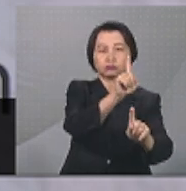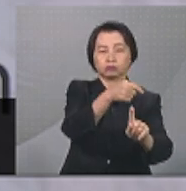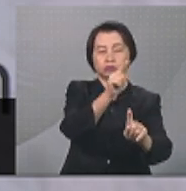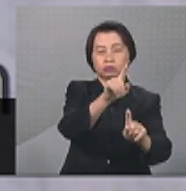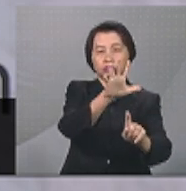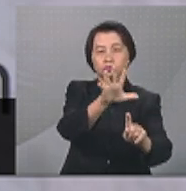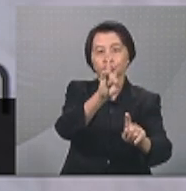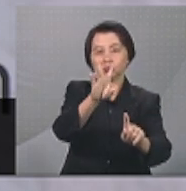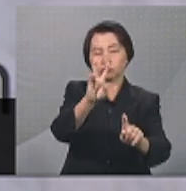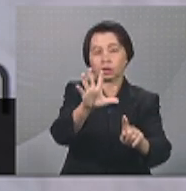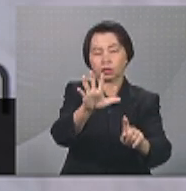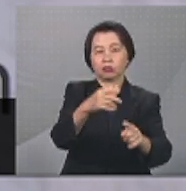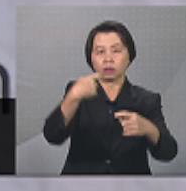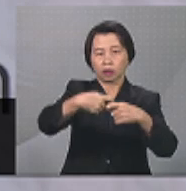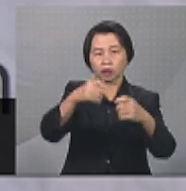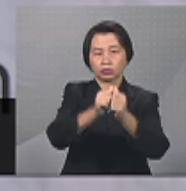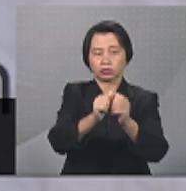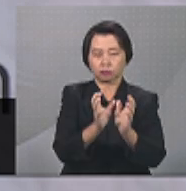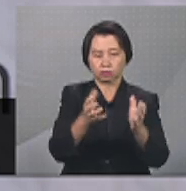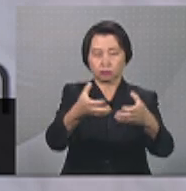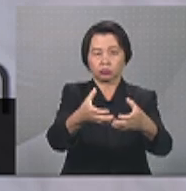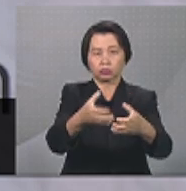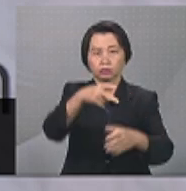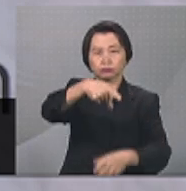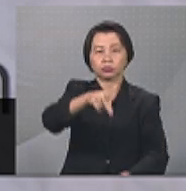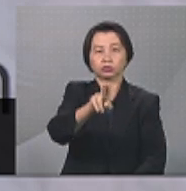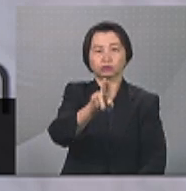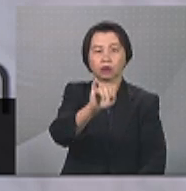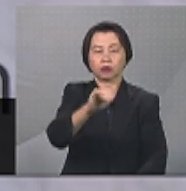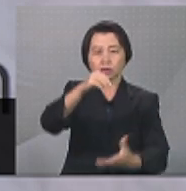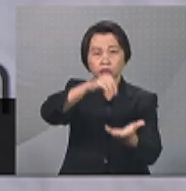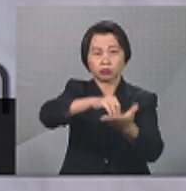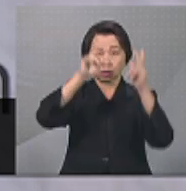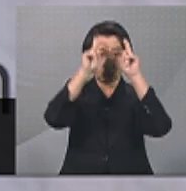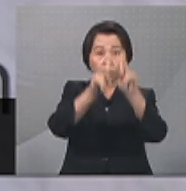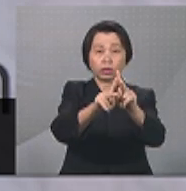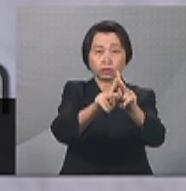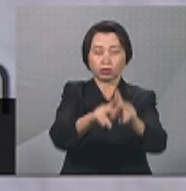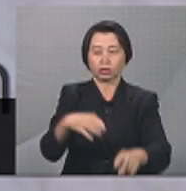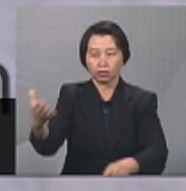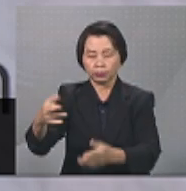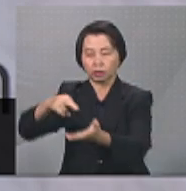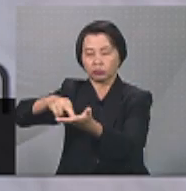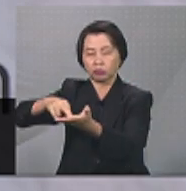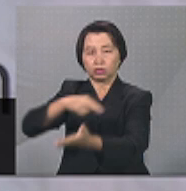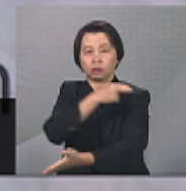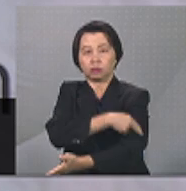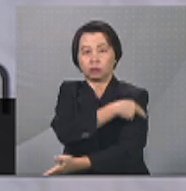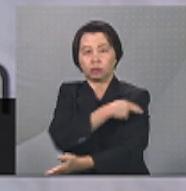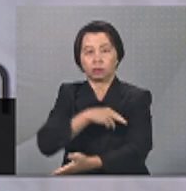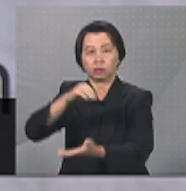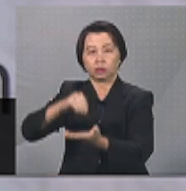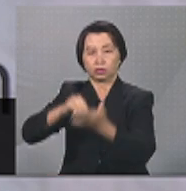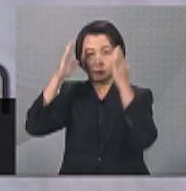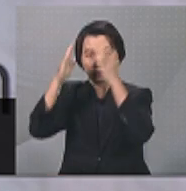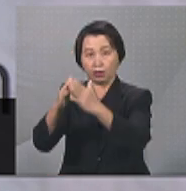1,575 yang berkaitan dengan kluster PUI Bali di Kuantan. Beliau telah dirawat di Hospital Tengku Ampuan Afzan